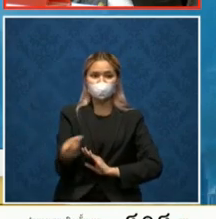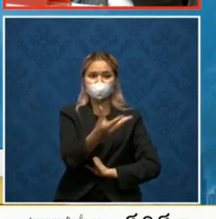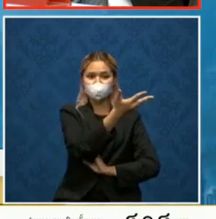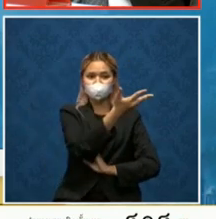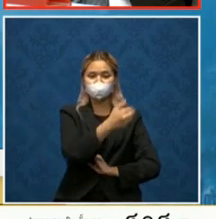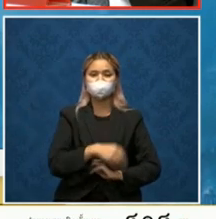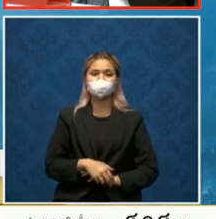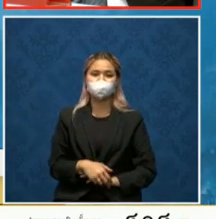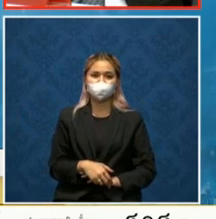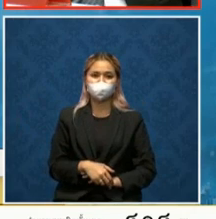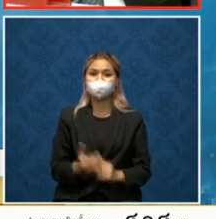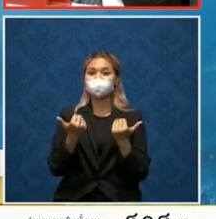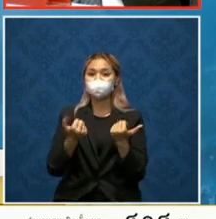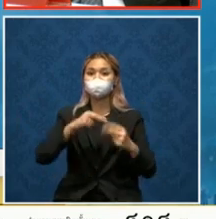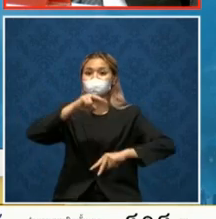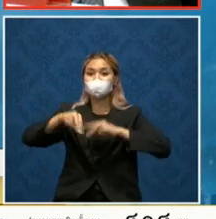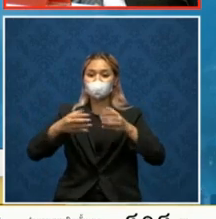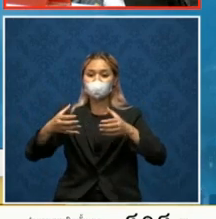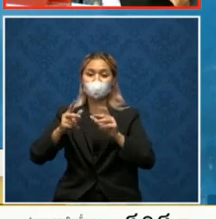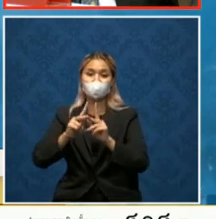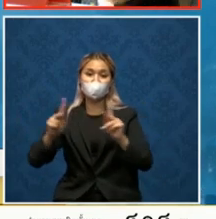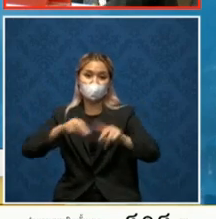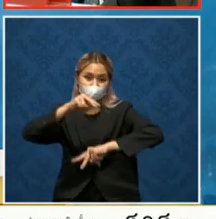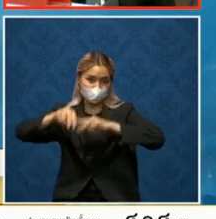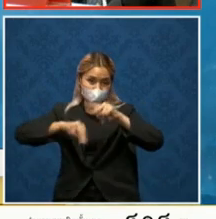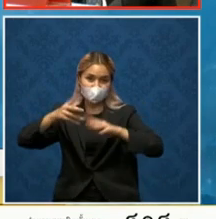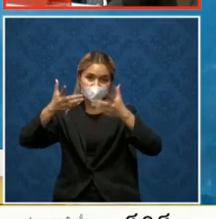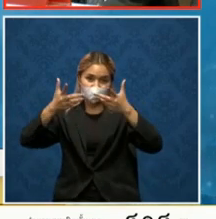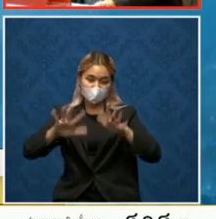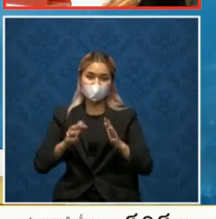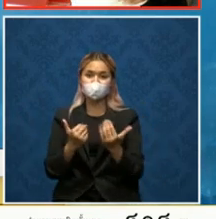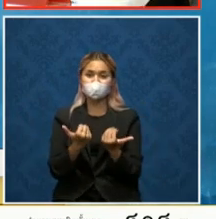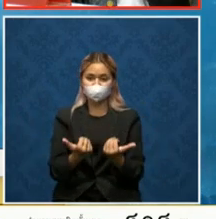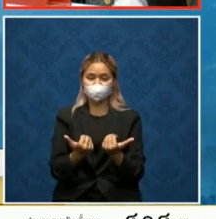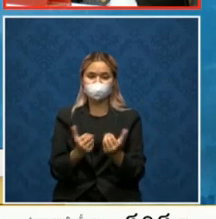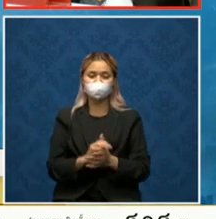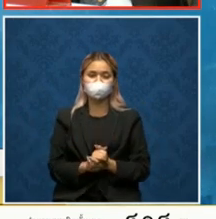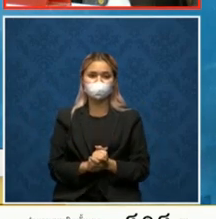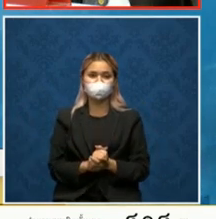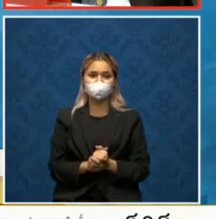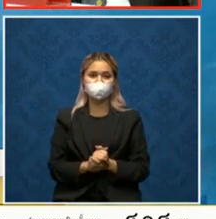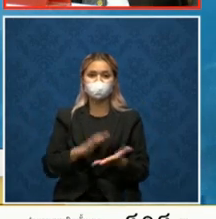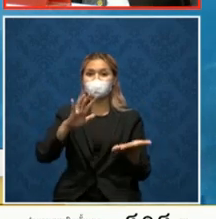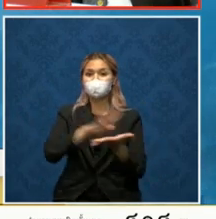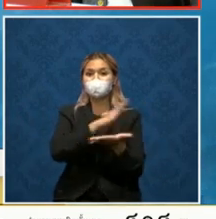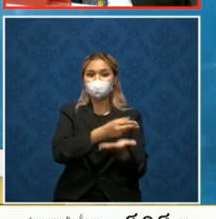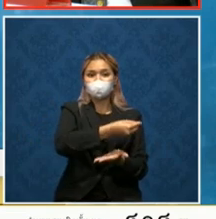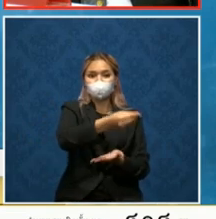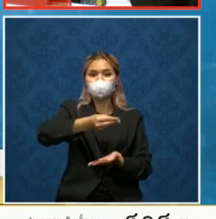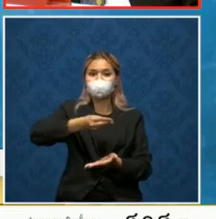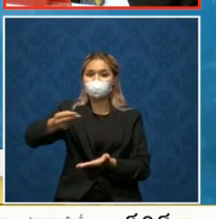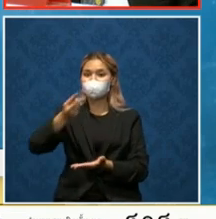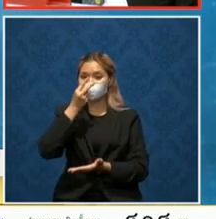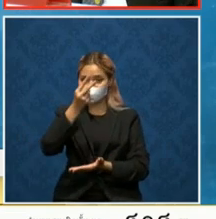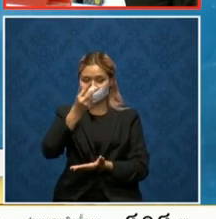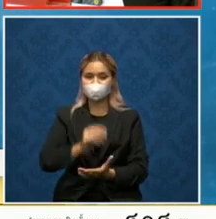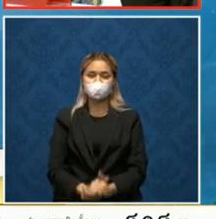เกิดจากการตรวจสอบของกรรมาธิการในซึ่งมีอยู่ในที่นี้แหละครับเดี๋ยวส่งอยู่ในสภา